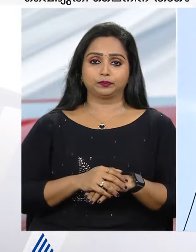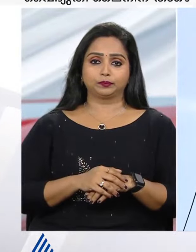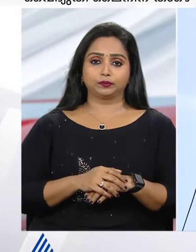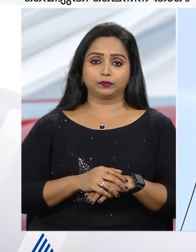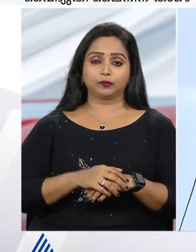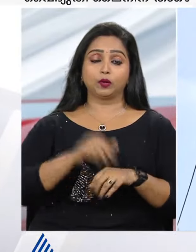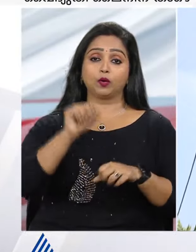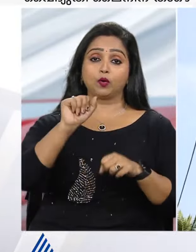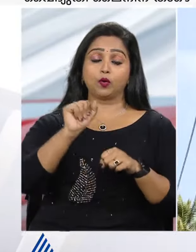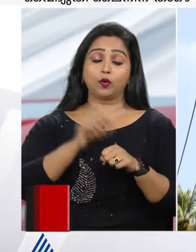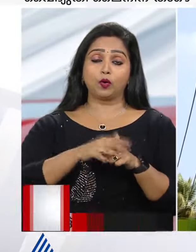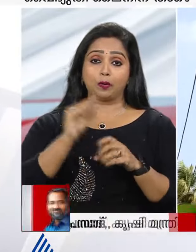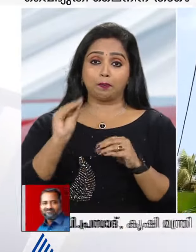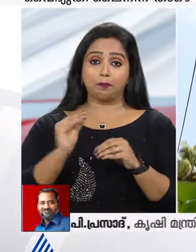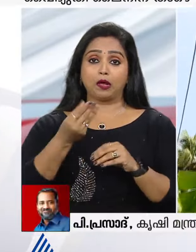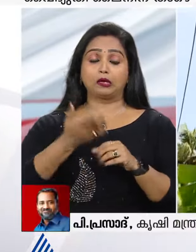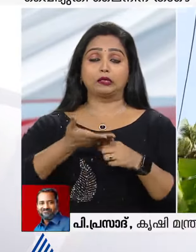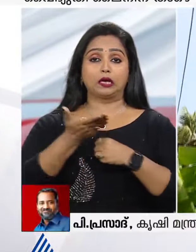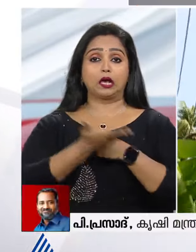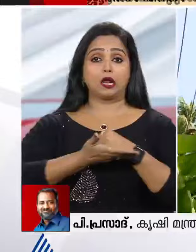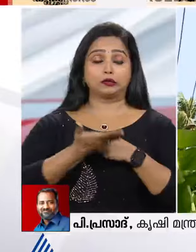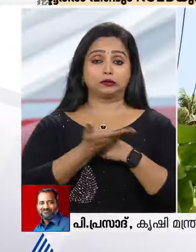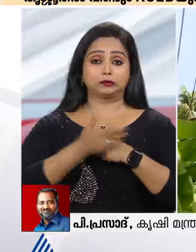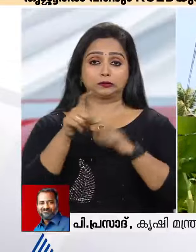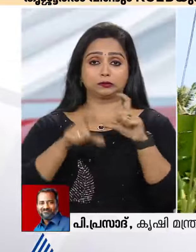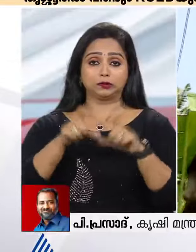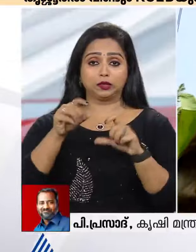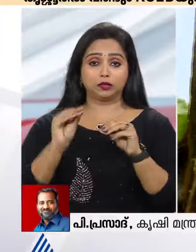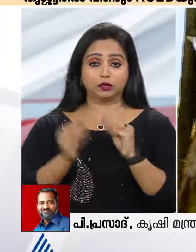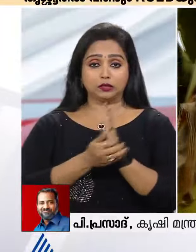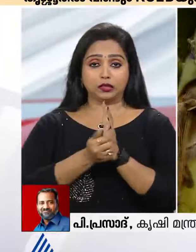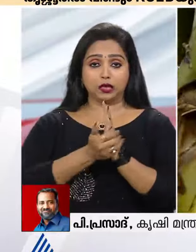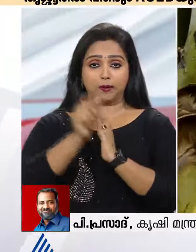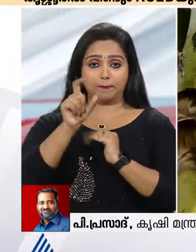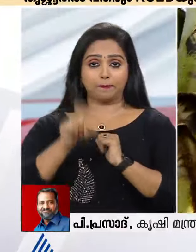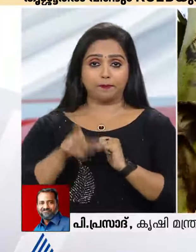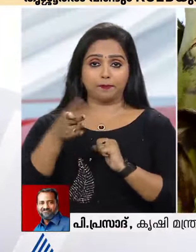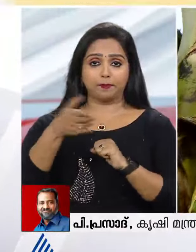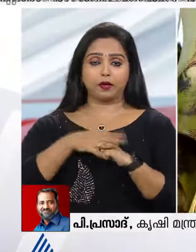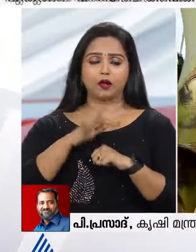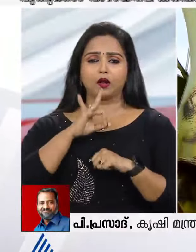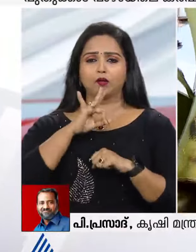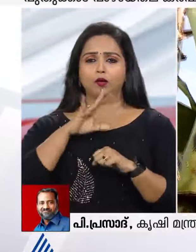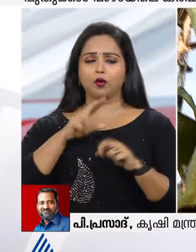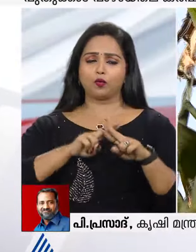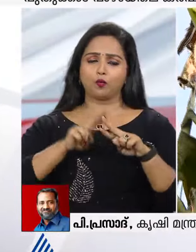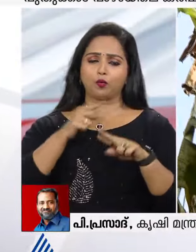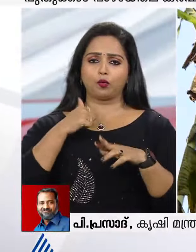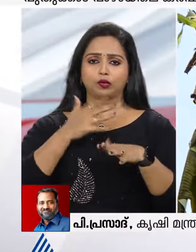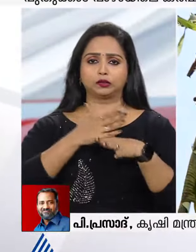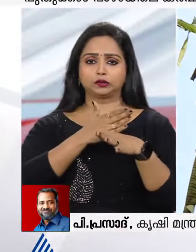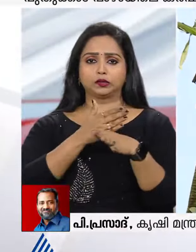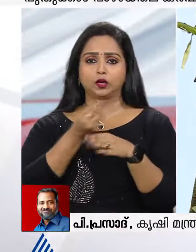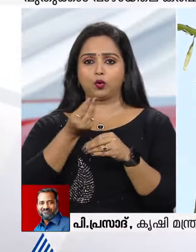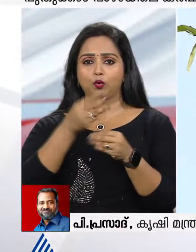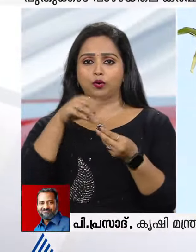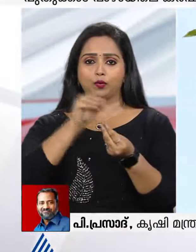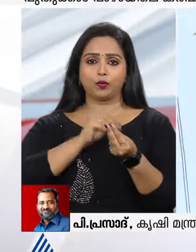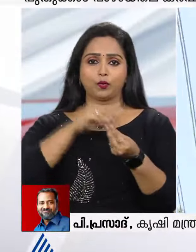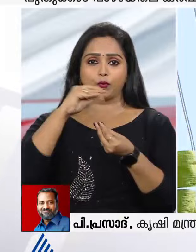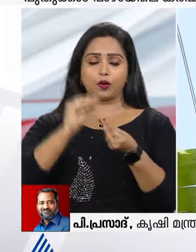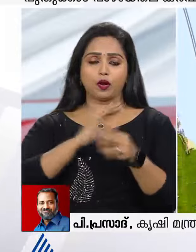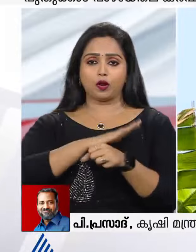തന്നെയാണ് മനോജ്. മനോജിന്റെ വേദന മുഴുവൻ മനോജിനോട് സംസാരിക്കുമ്പോഴായിരിക്കും അത് ബോധ്യപ്പെടുന്നുണ്ടായിരുന്നു. കുറച്ച് വാഴകളാണ് വെട്ടുന്നതെങ്കിലും ആ